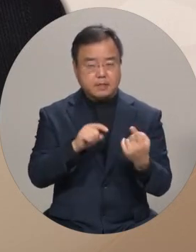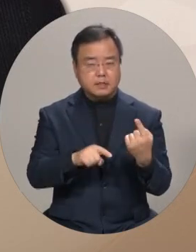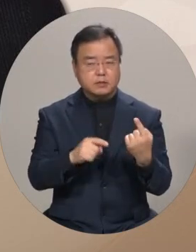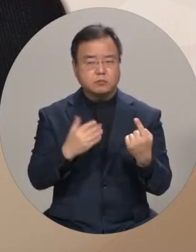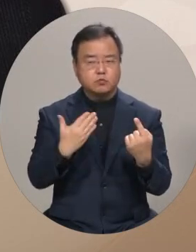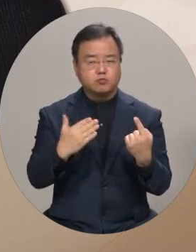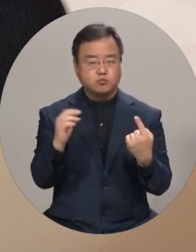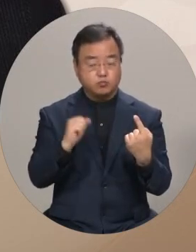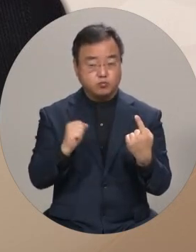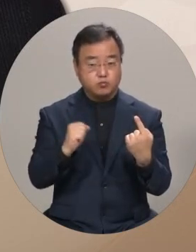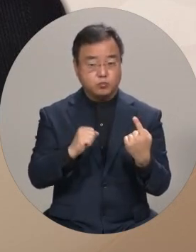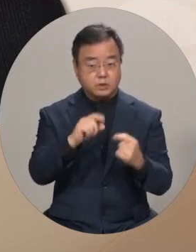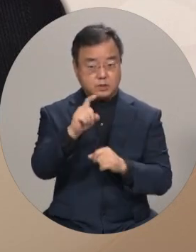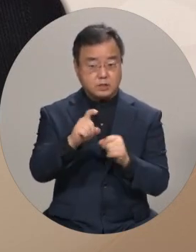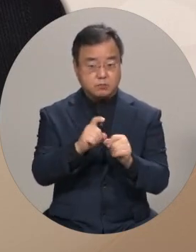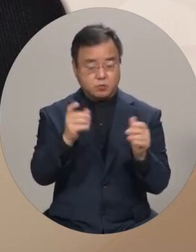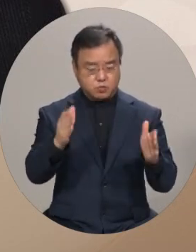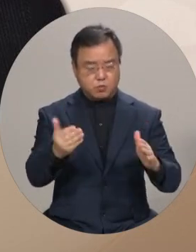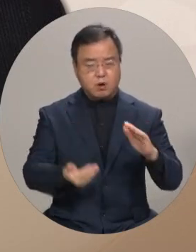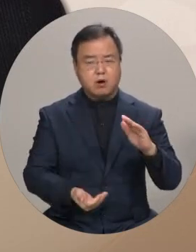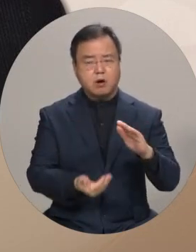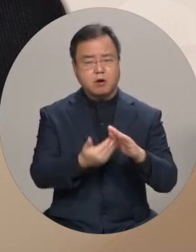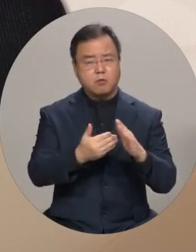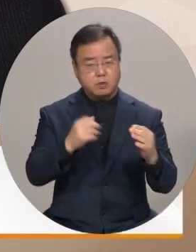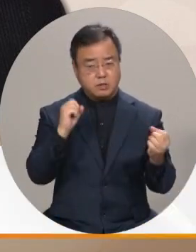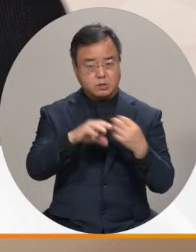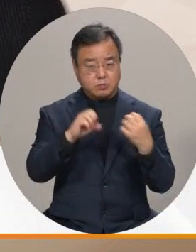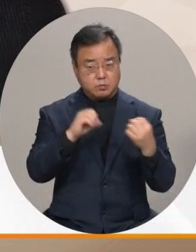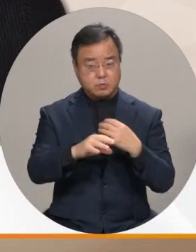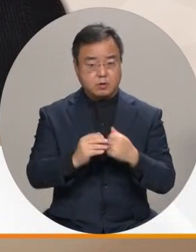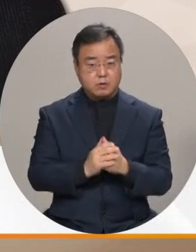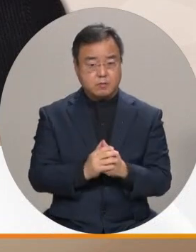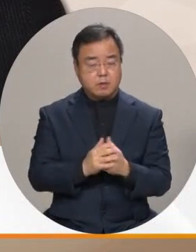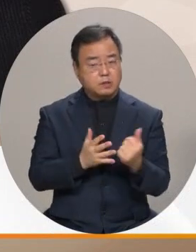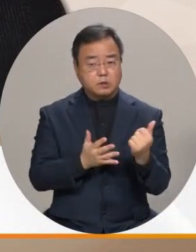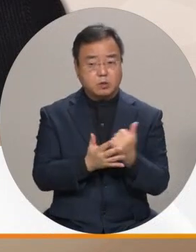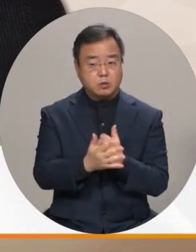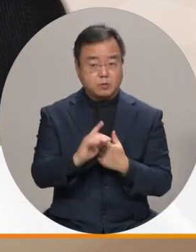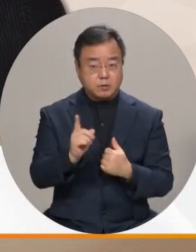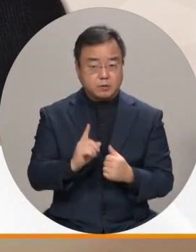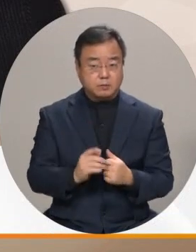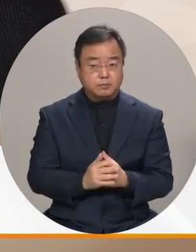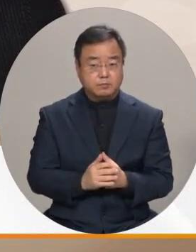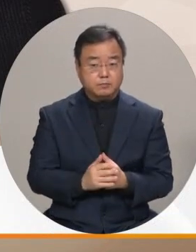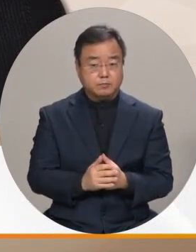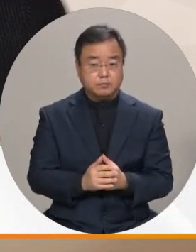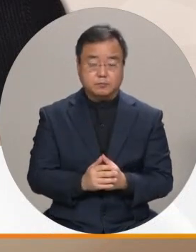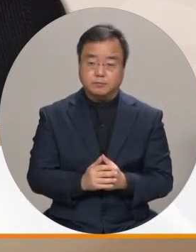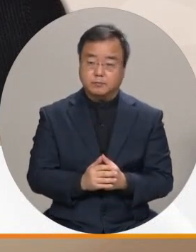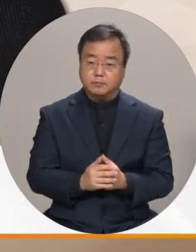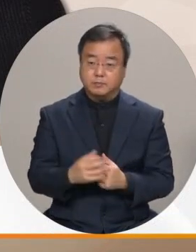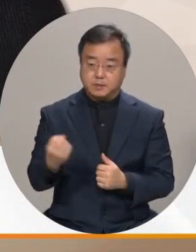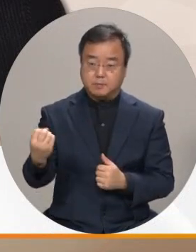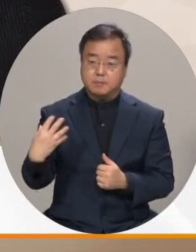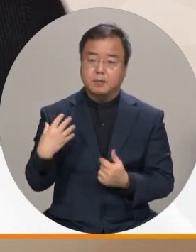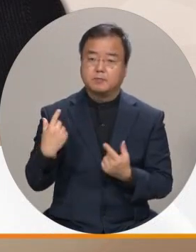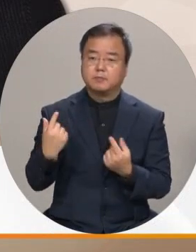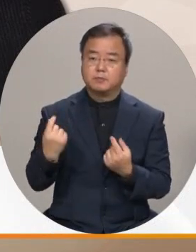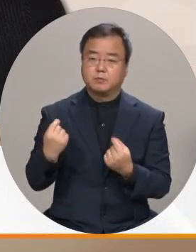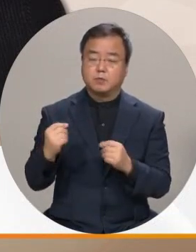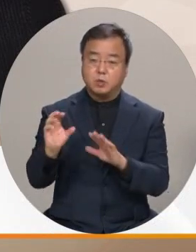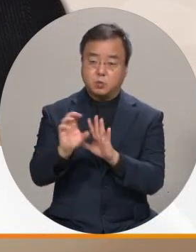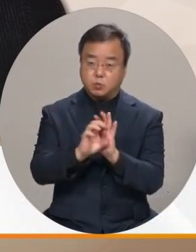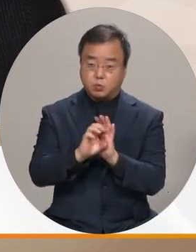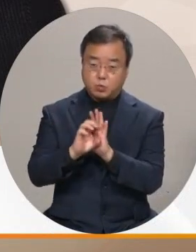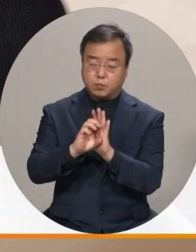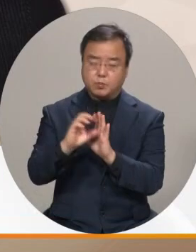이 10년 새 최고치 기록했습니다. 어떤 요인들이 영향을 미쳤을까요? 네, 말씀 주신 것처럼 코로나 이후에